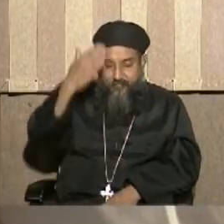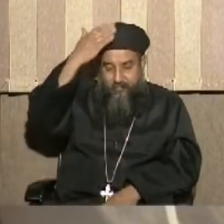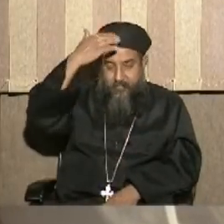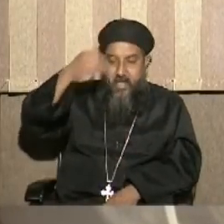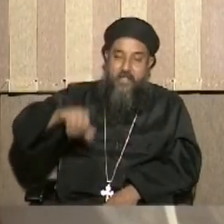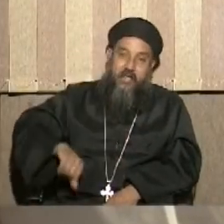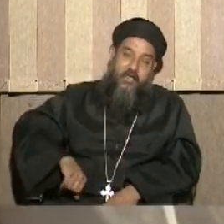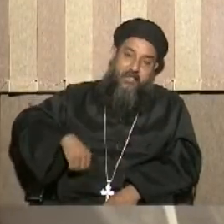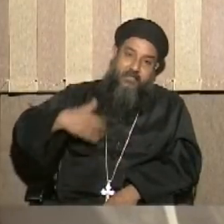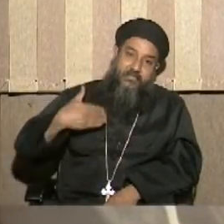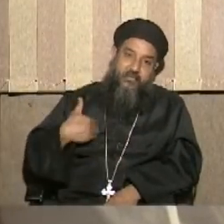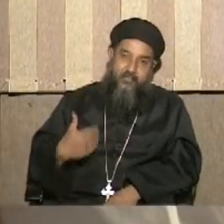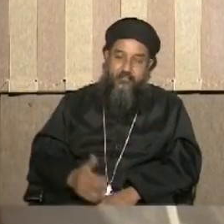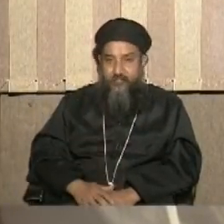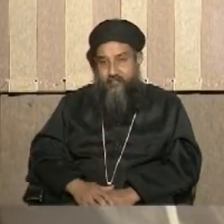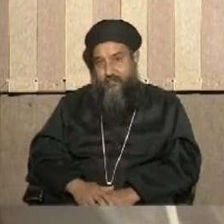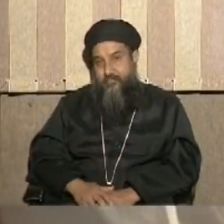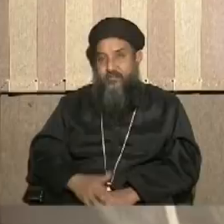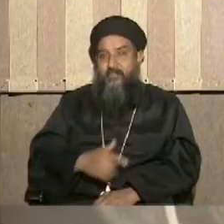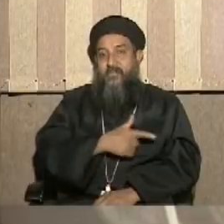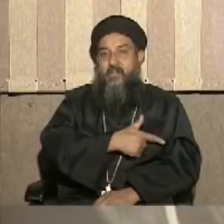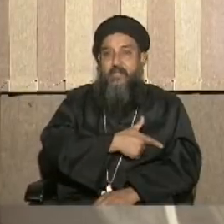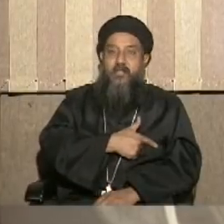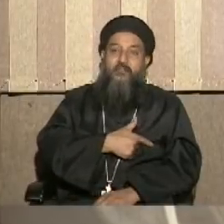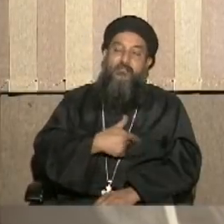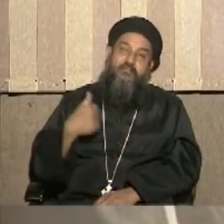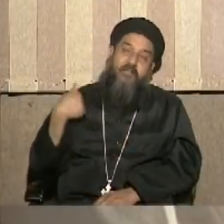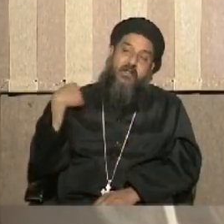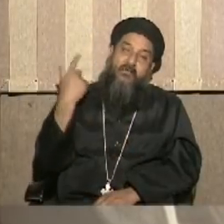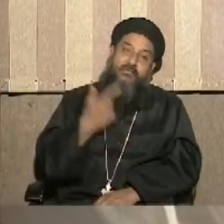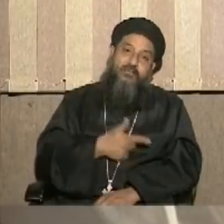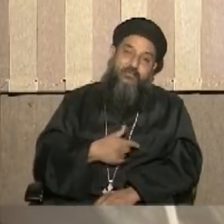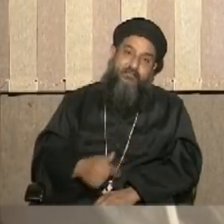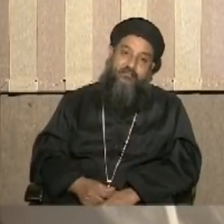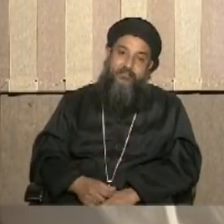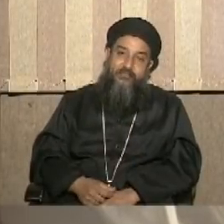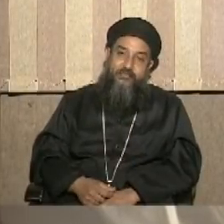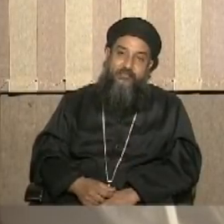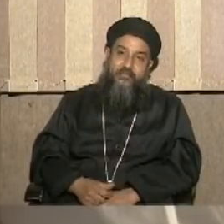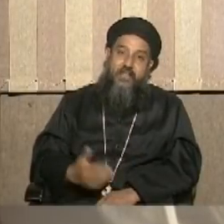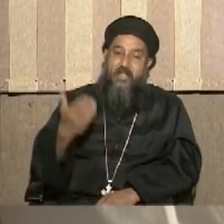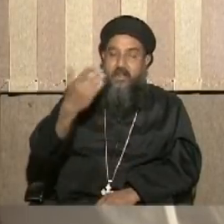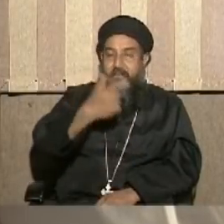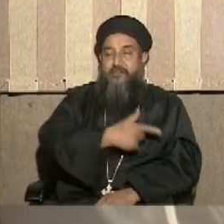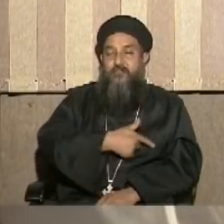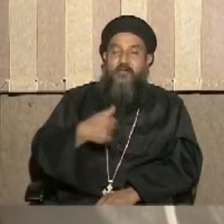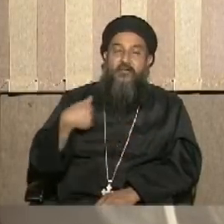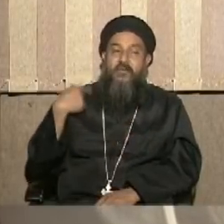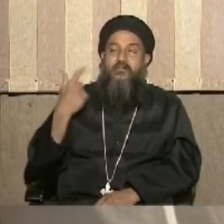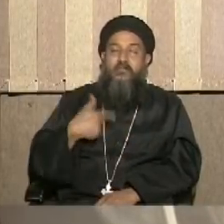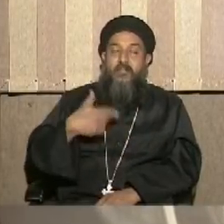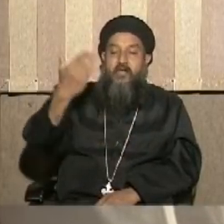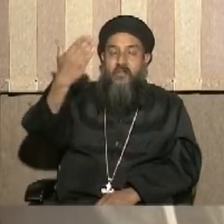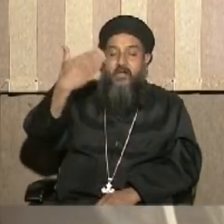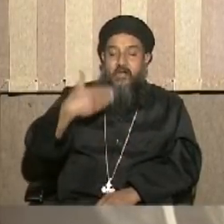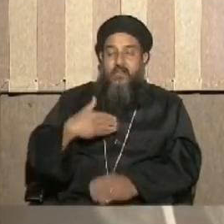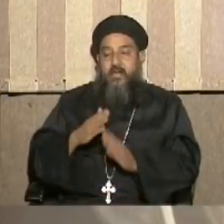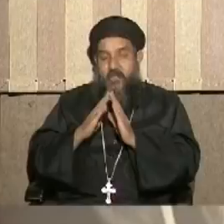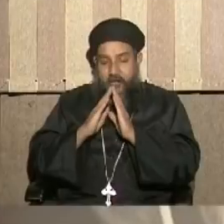وتبارك حياتنا باسمك القدوس الذي يدعي علينا.